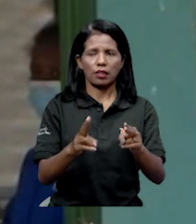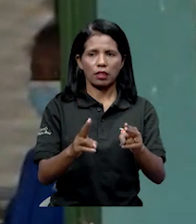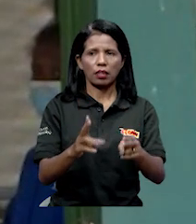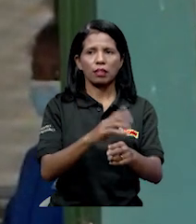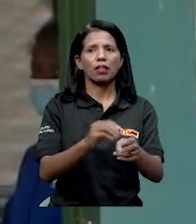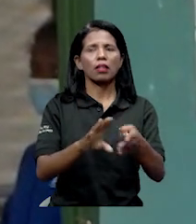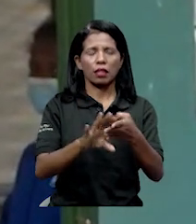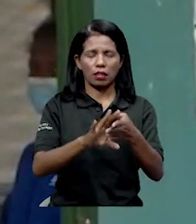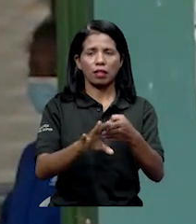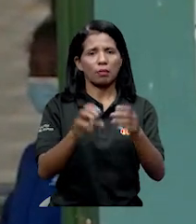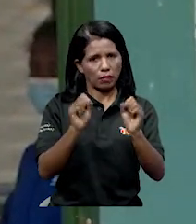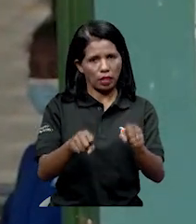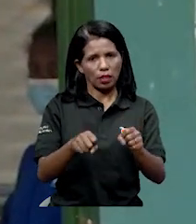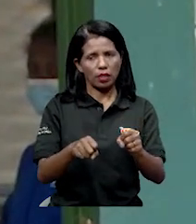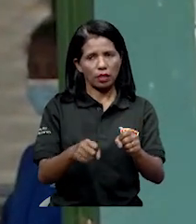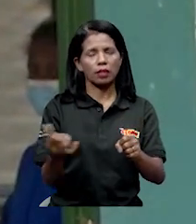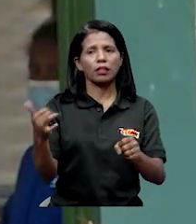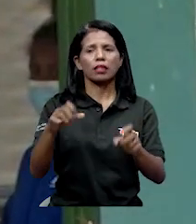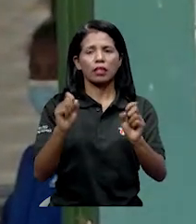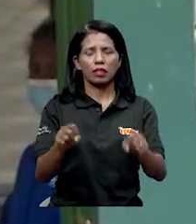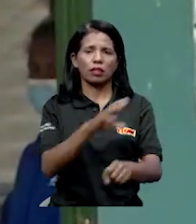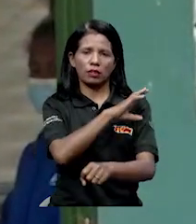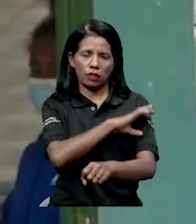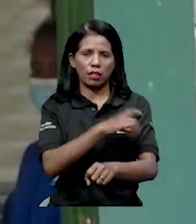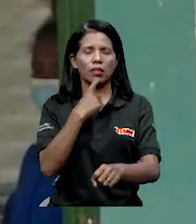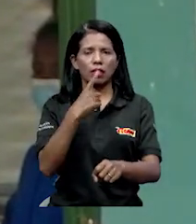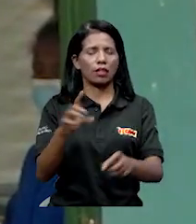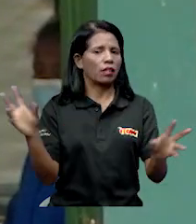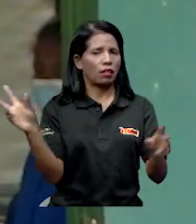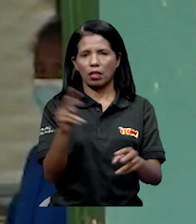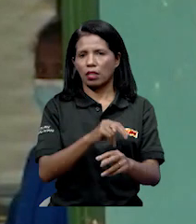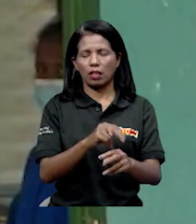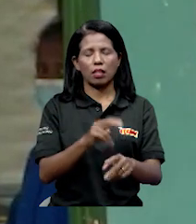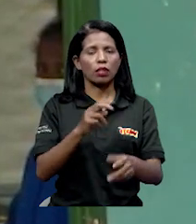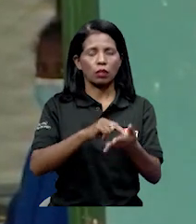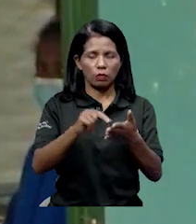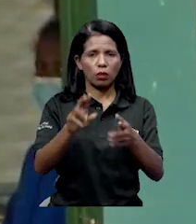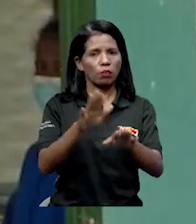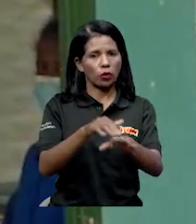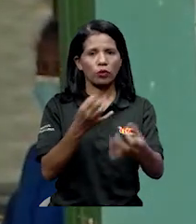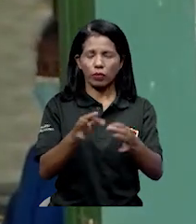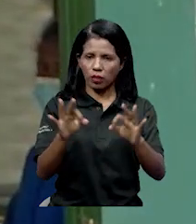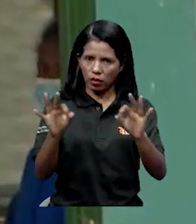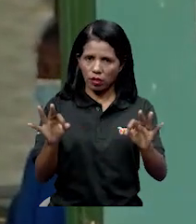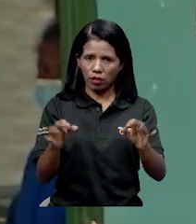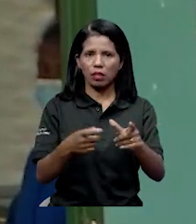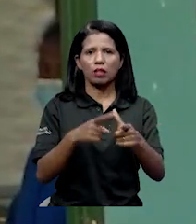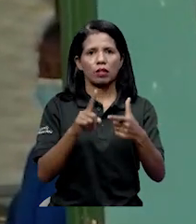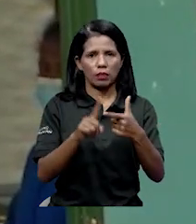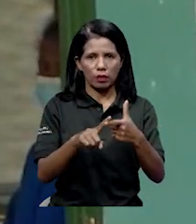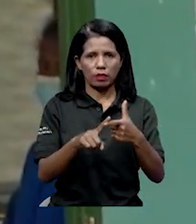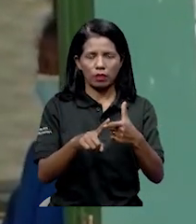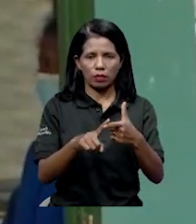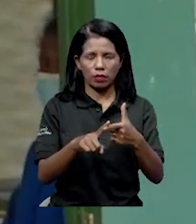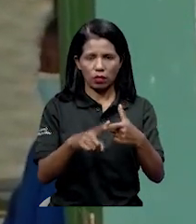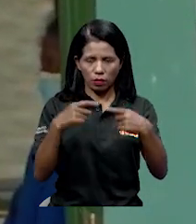pelikala nia deha sira deha be mau siguran sih dari hal lain. Orsi dia be numero ni boleh hotu tiya mak fuhin be